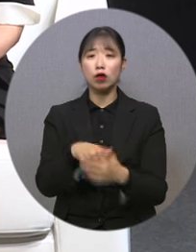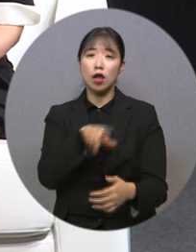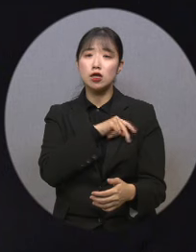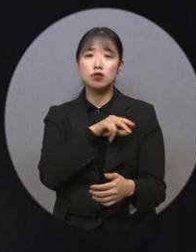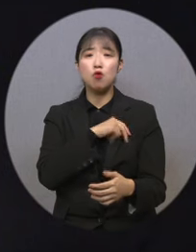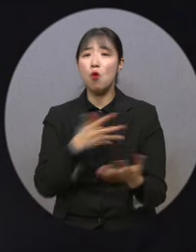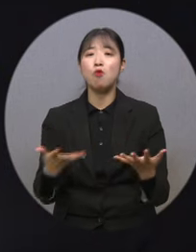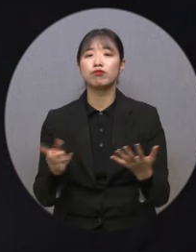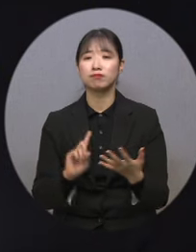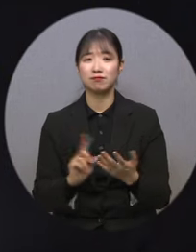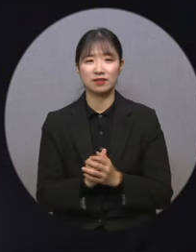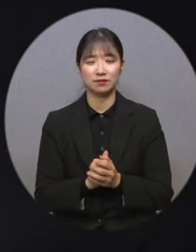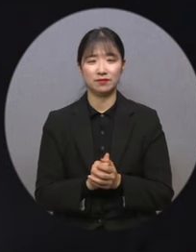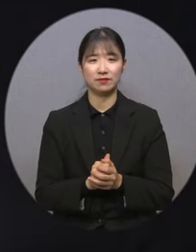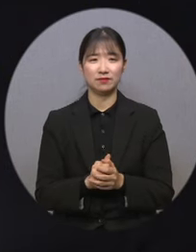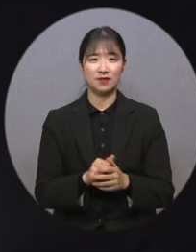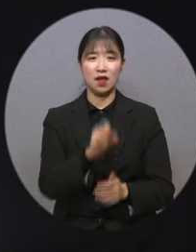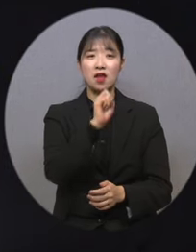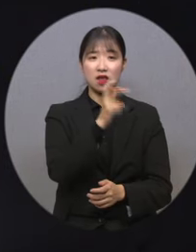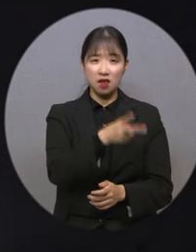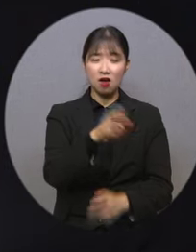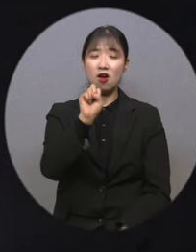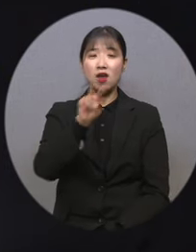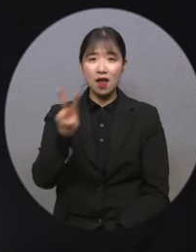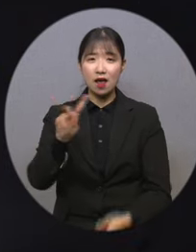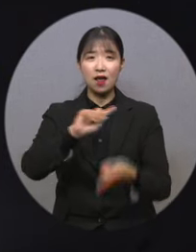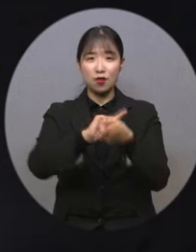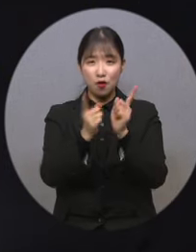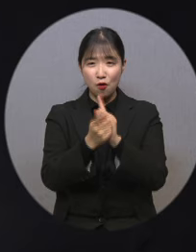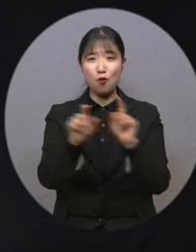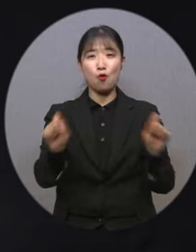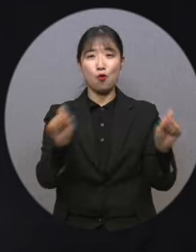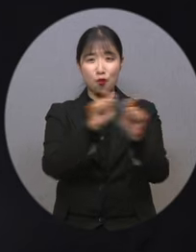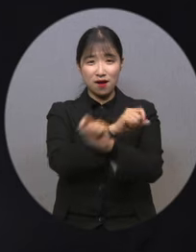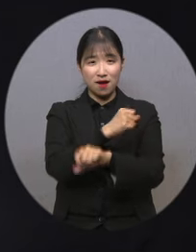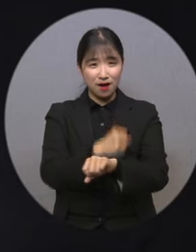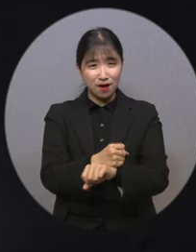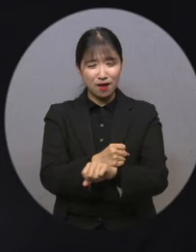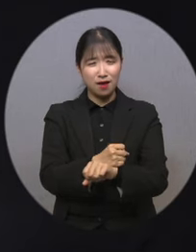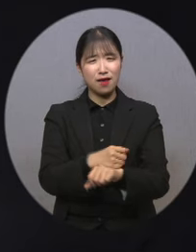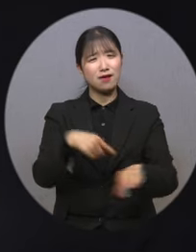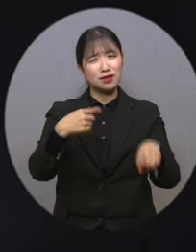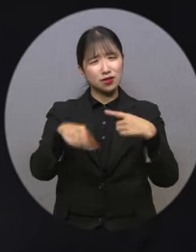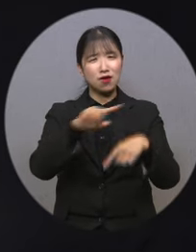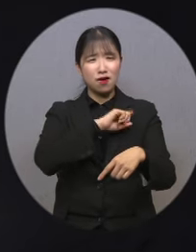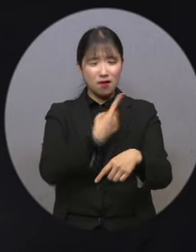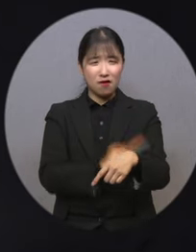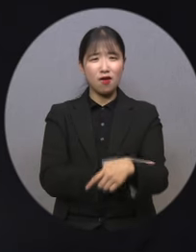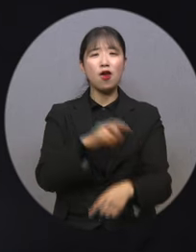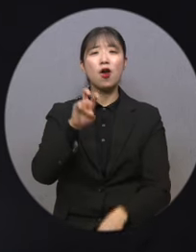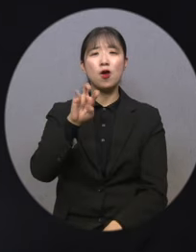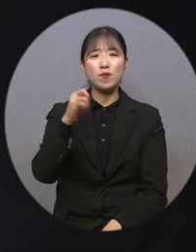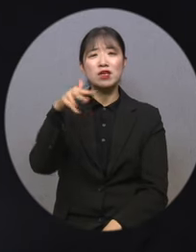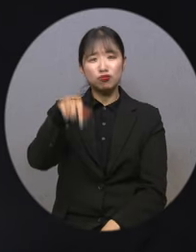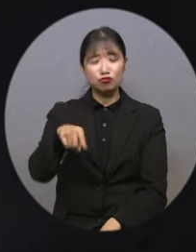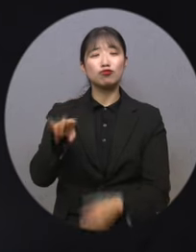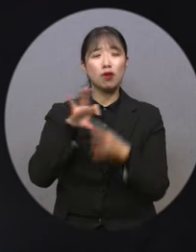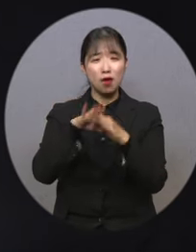예. 여당 야당이 서로 정권 교체 차라리 정권을 계속 민주당이 하게 해달라고 하는 일리가